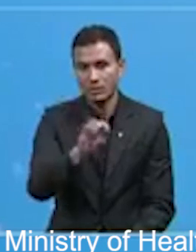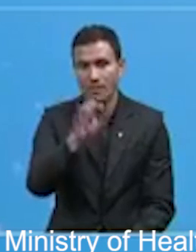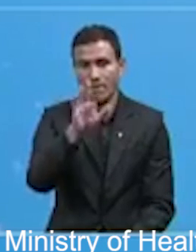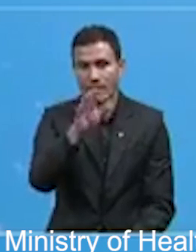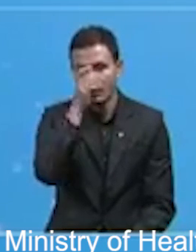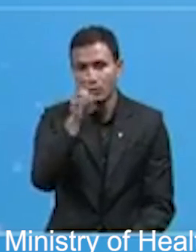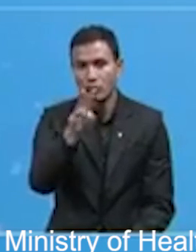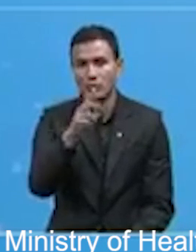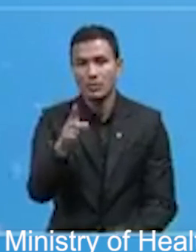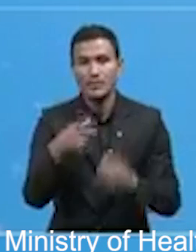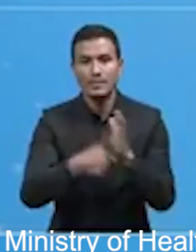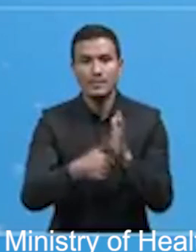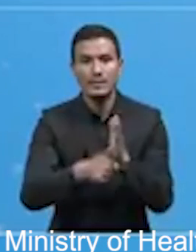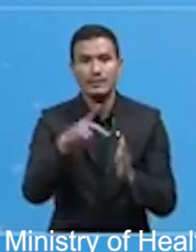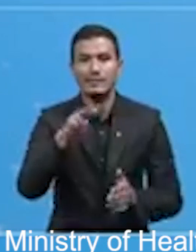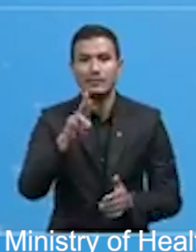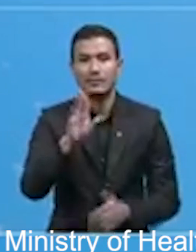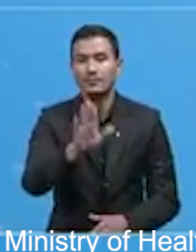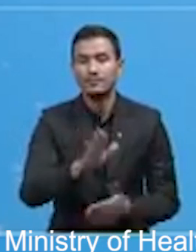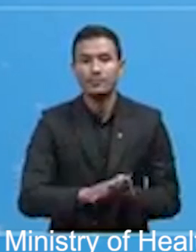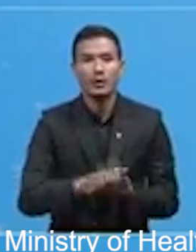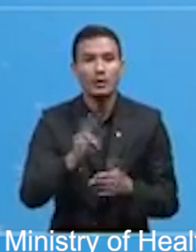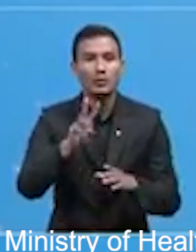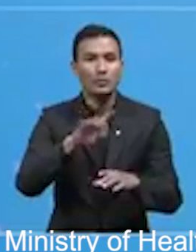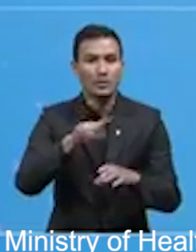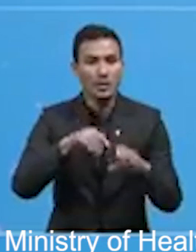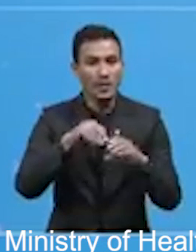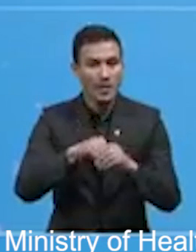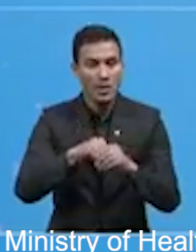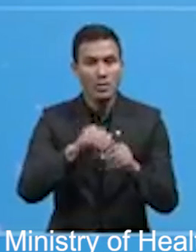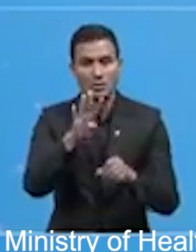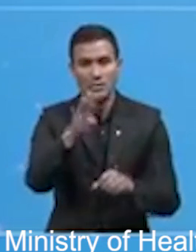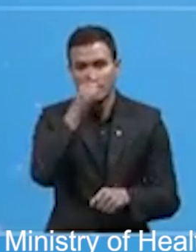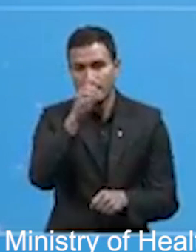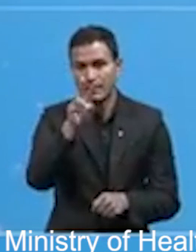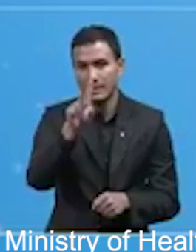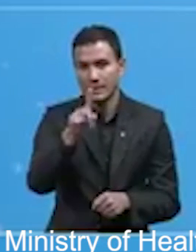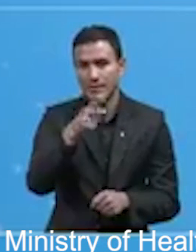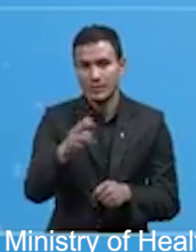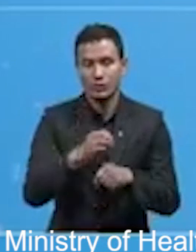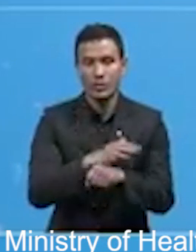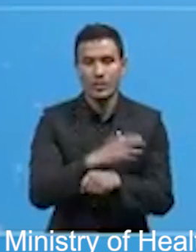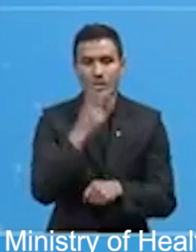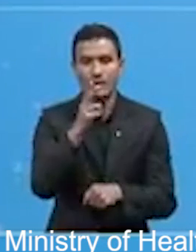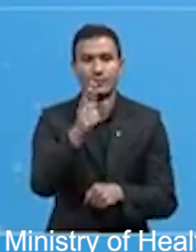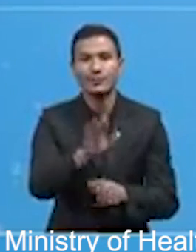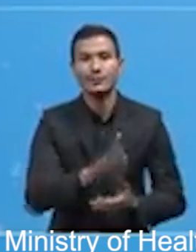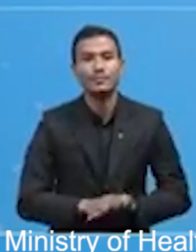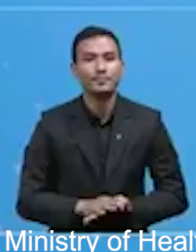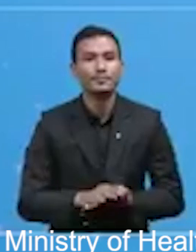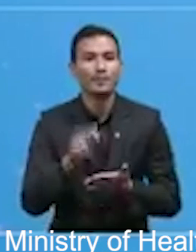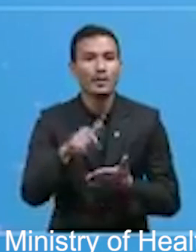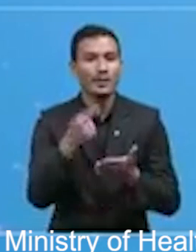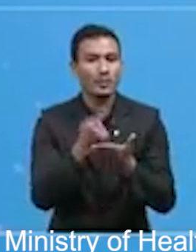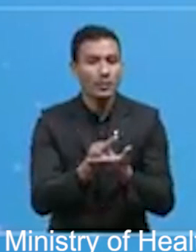19,48,502 PCR परीक्षण भएको अवस्था छ। गत 24 घन्टामा 421 संक्रमण पुष्टि भएको छ।